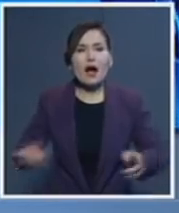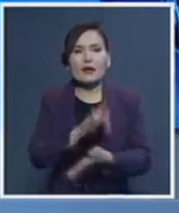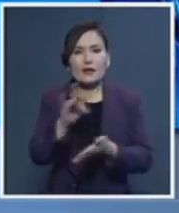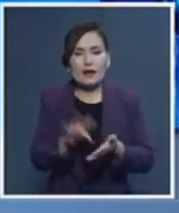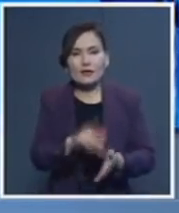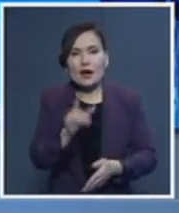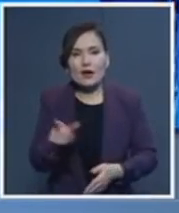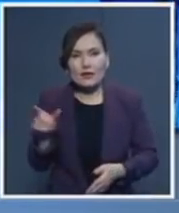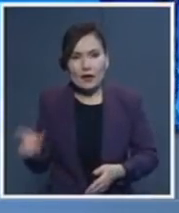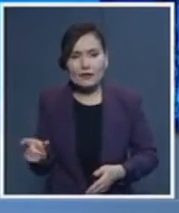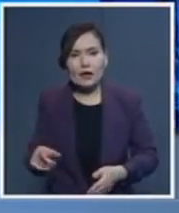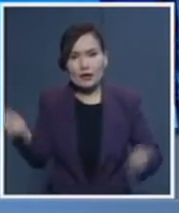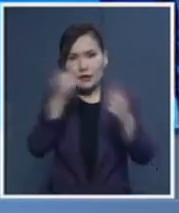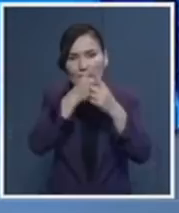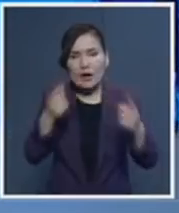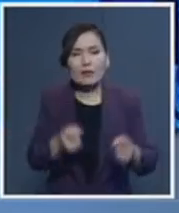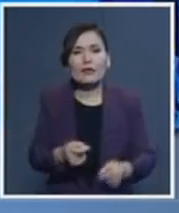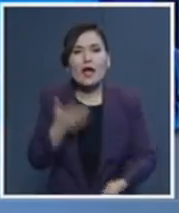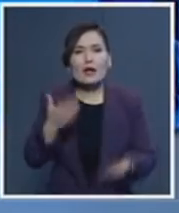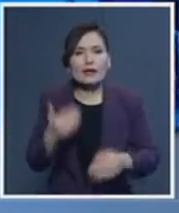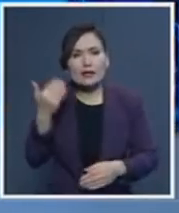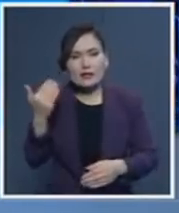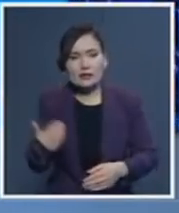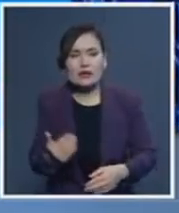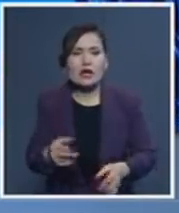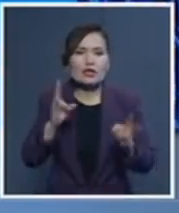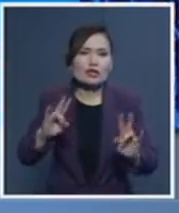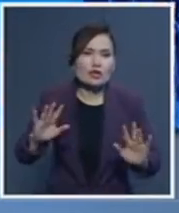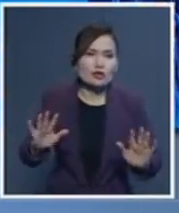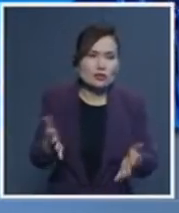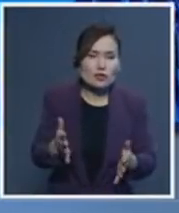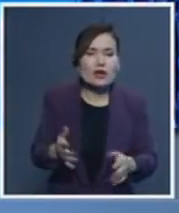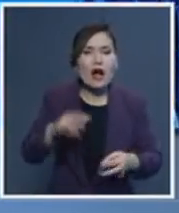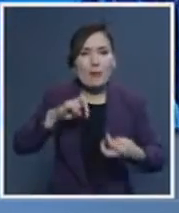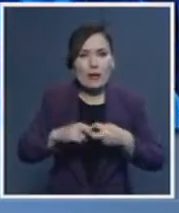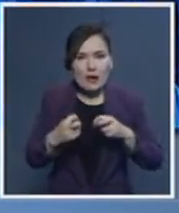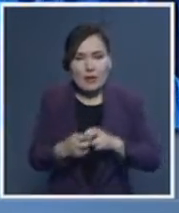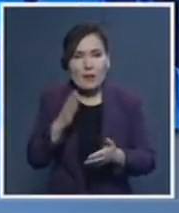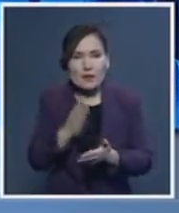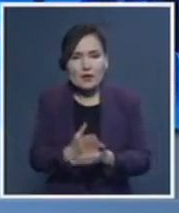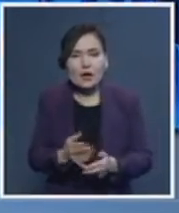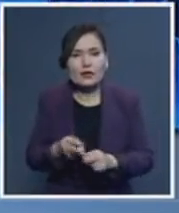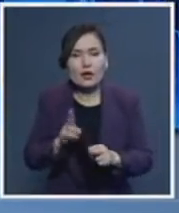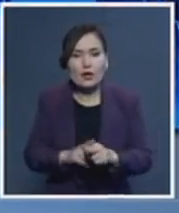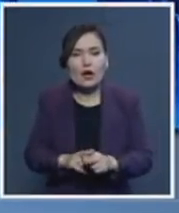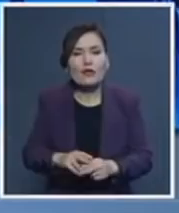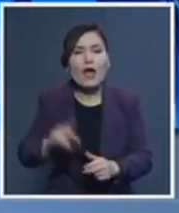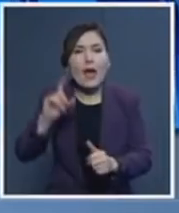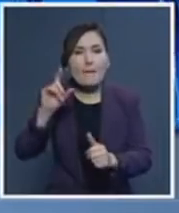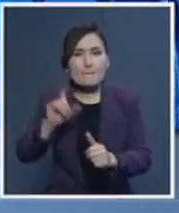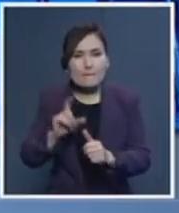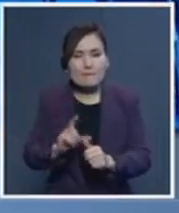Астаналық тұрғындардың назарына, егер сіз қандай да бір қиын жағдайға тап болсаңыз, жаныңыз күйзеліп жүрсе, қаладағы мешіттерге барып ақыл кеңес алуыңызға